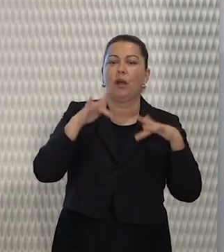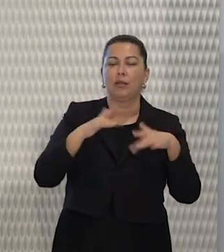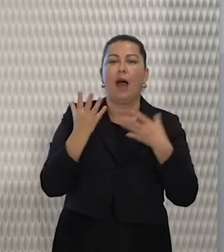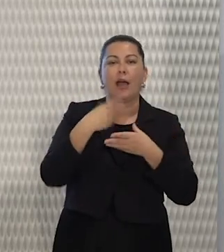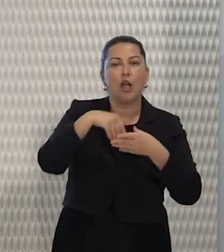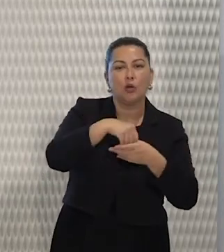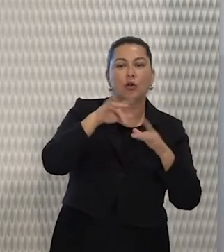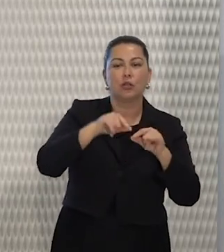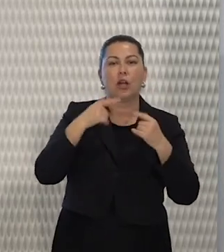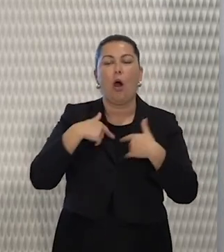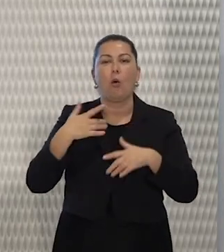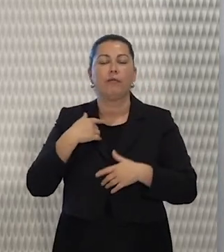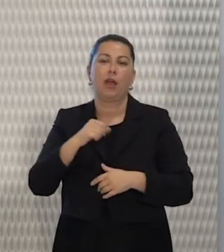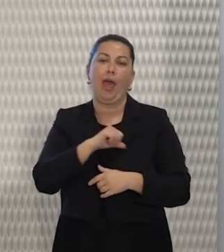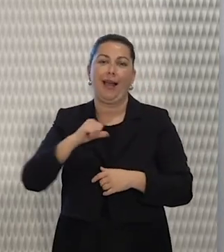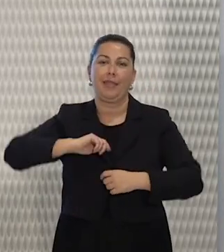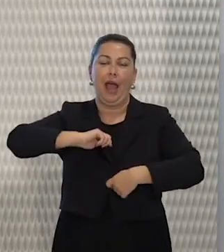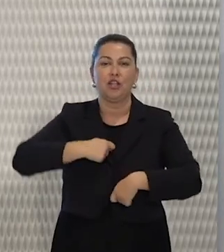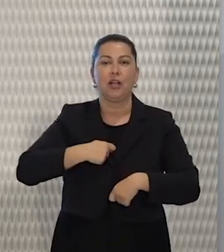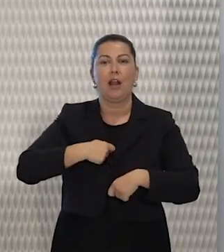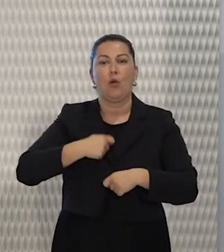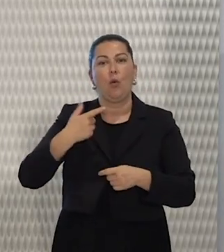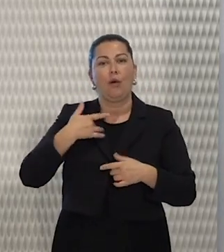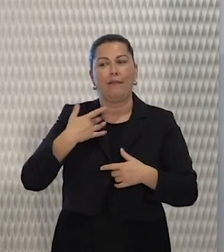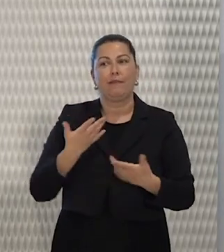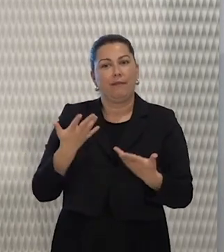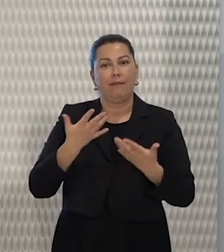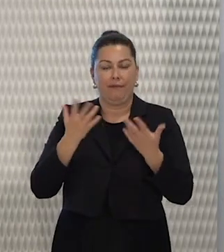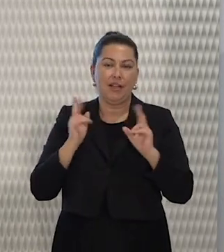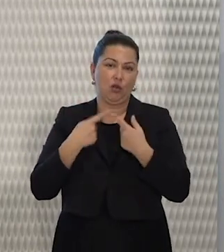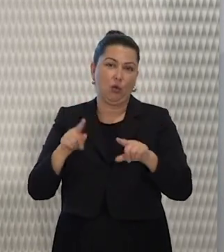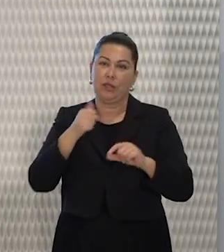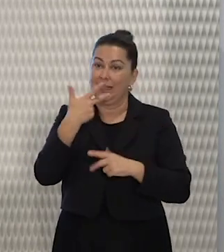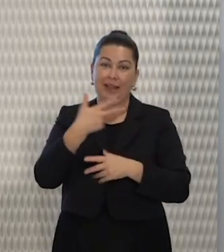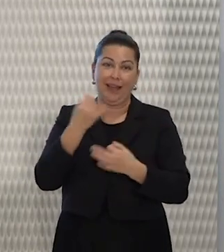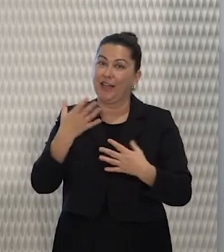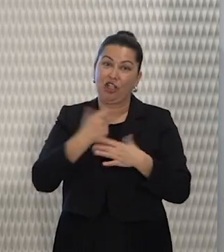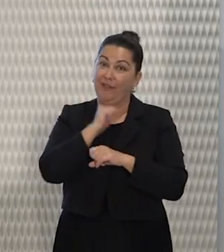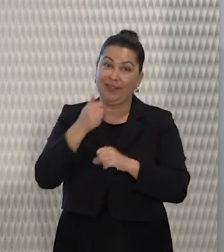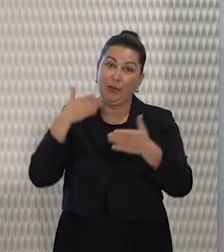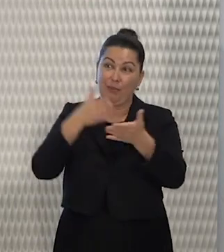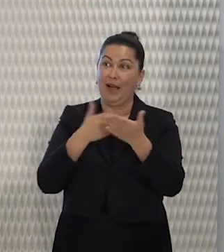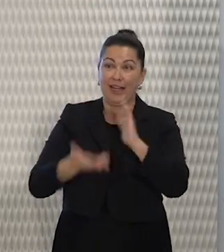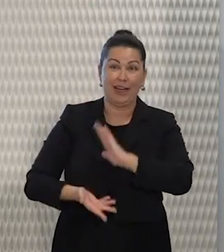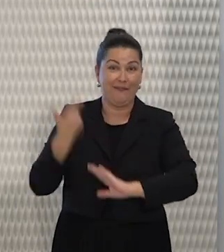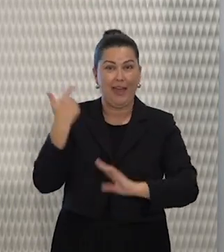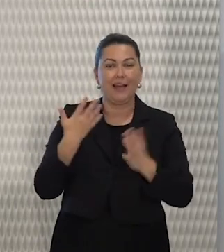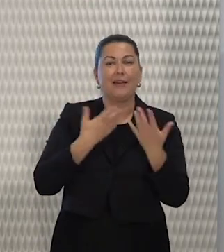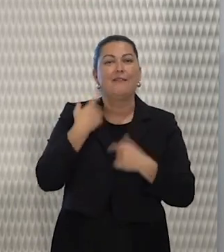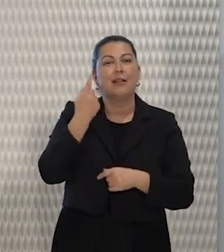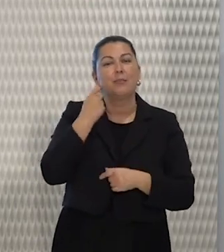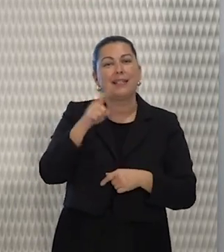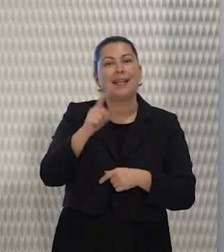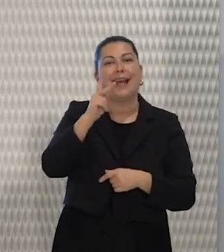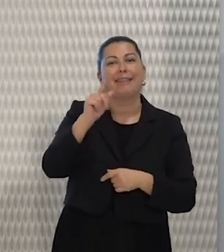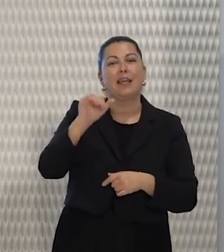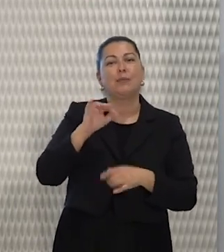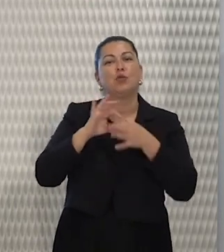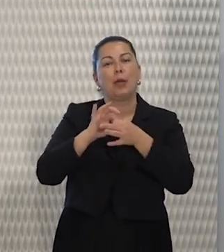der Mentalität her, sonst würde man nicht ganz schnell ein paar Barrieren in 3 Tagen aus dem Weg schaffen können. Wie steht denn KTM zum Thema Menschen mit